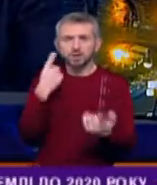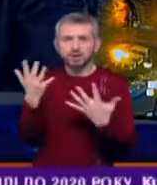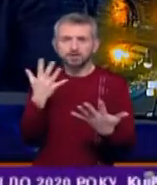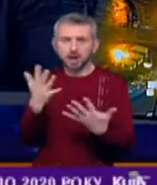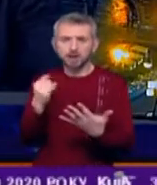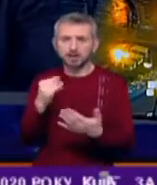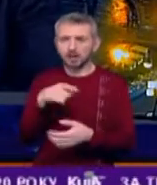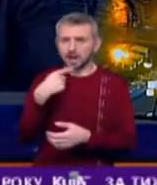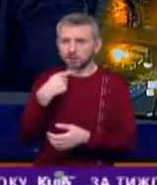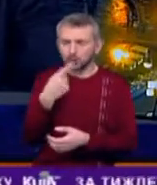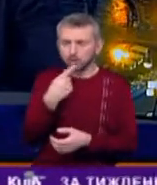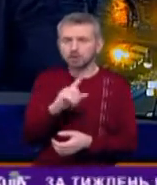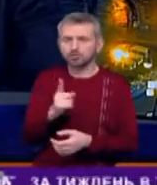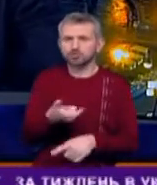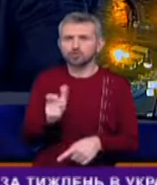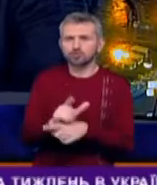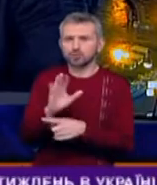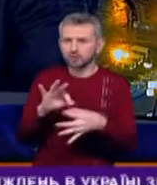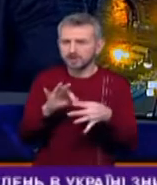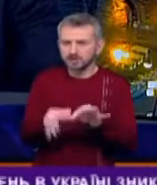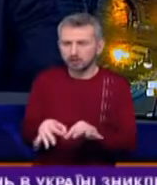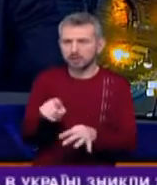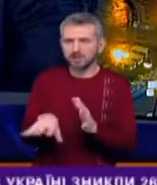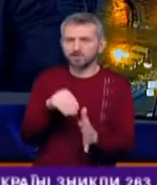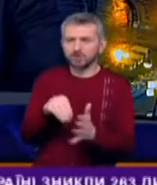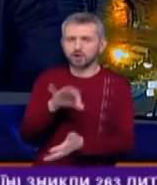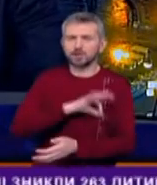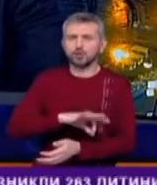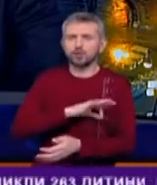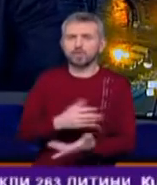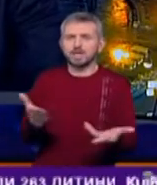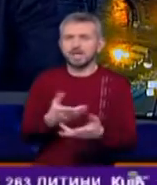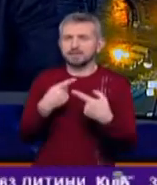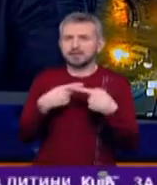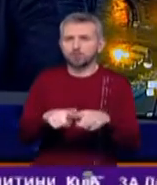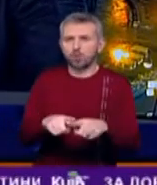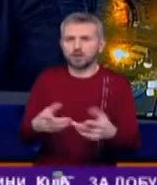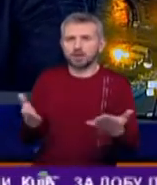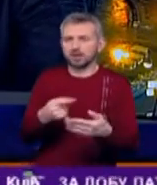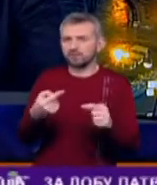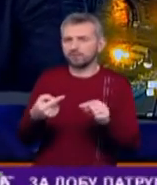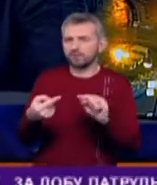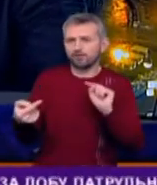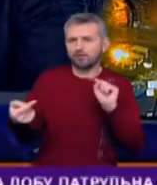уявляєте і артикулюєте, що дуже буде складно на цих виборах застосовувати якісь технології, які йдуть в розріз